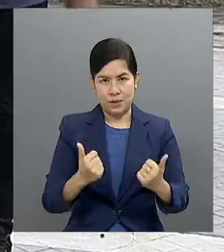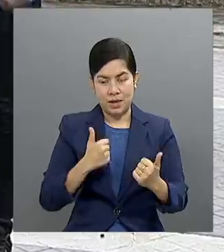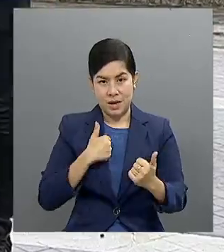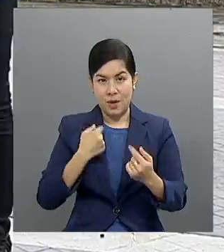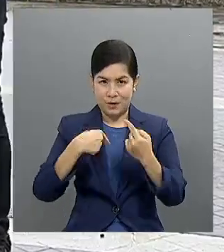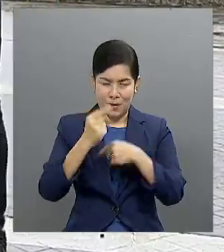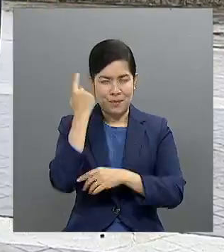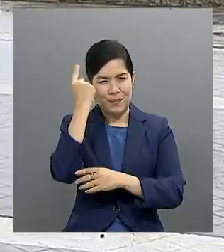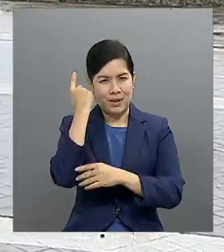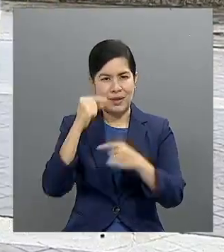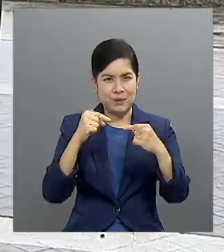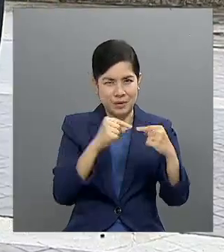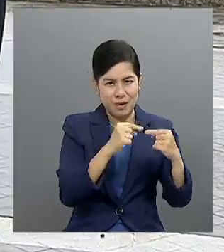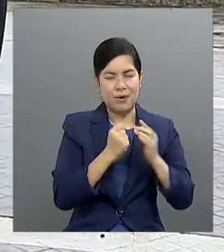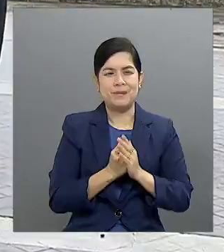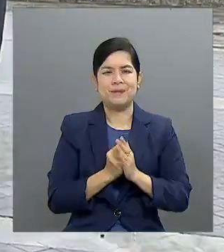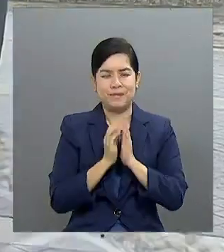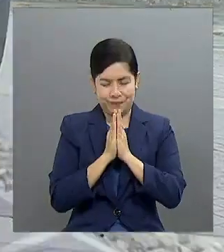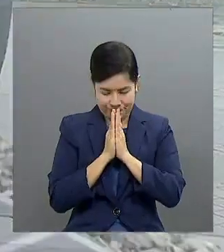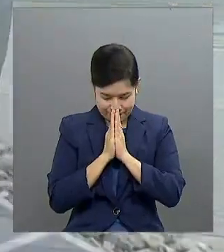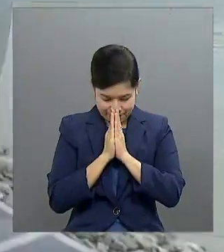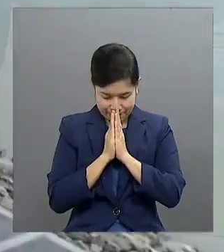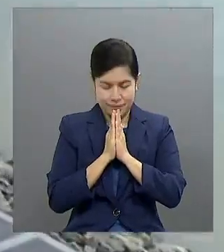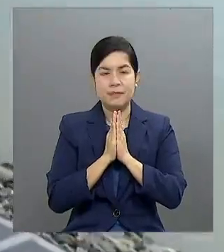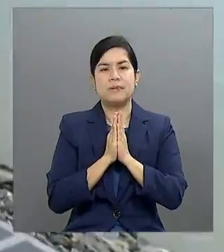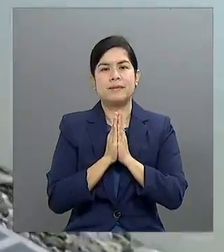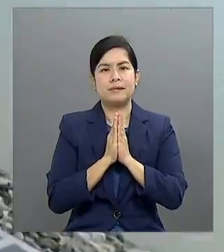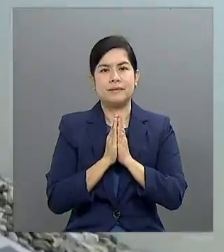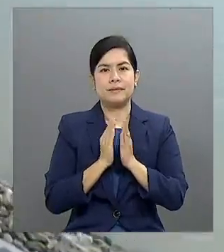ะครับล าก ันไปก่อนครับสวัสดีครับ สวัสดีค่ะ น ั่ ง3ย ื น2เลยค่ะ